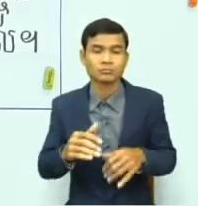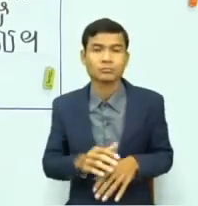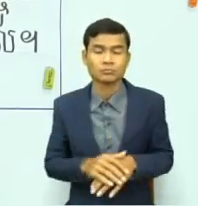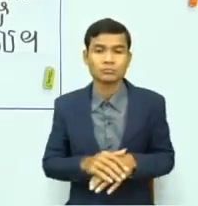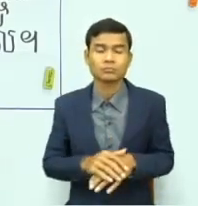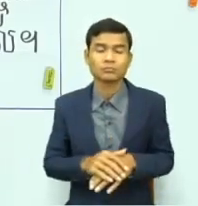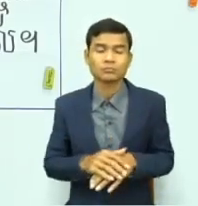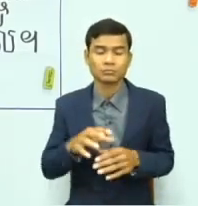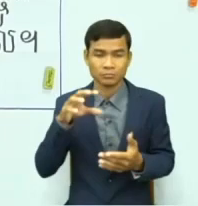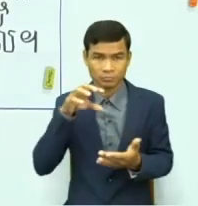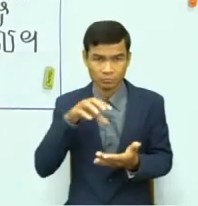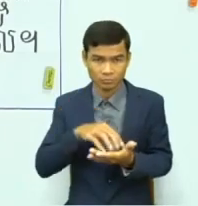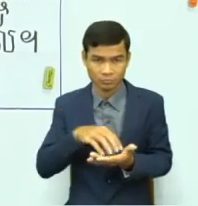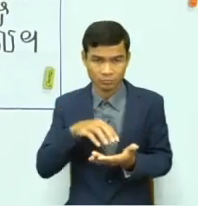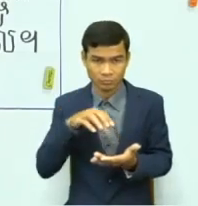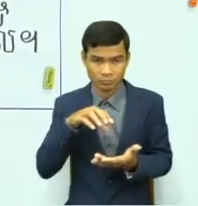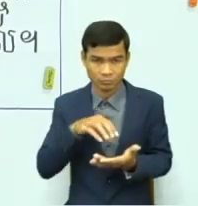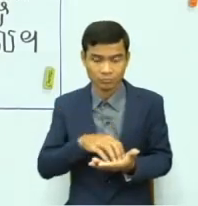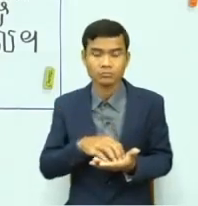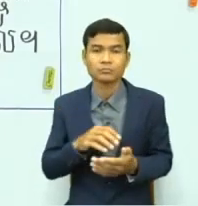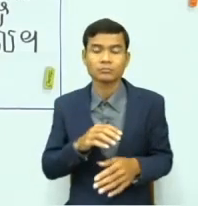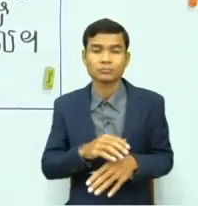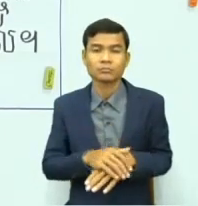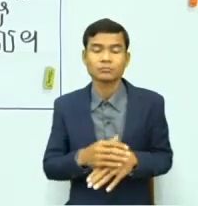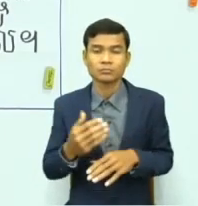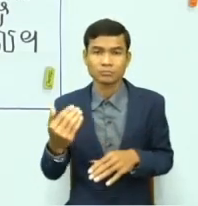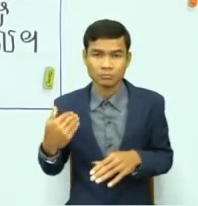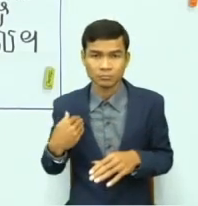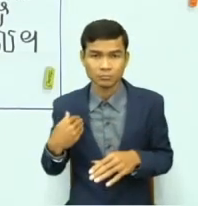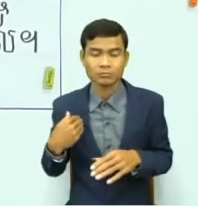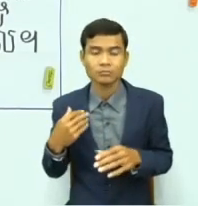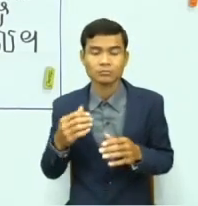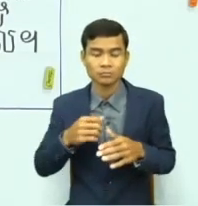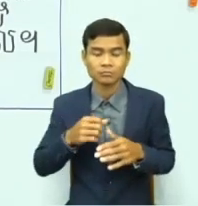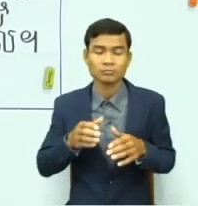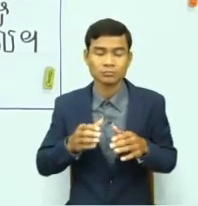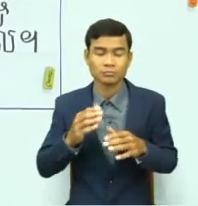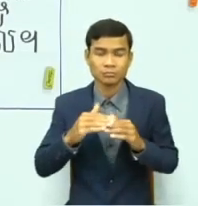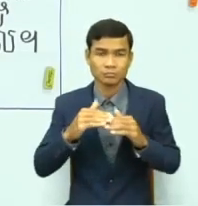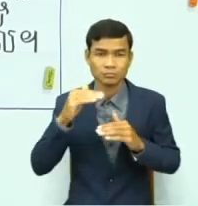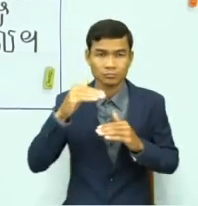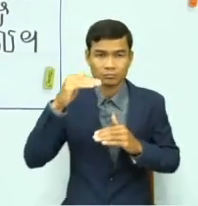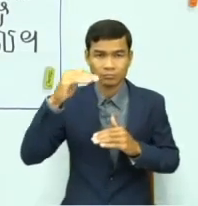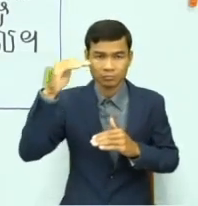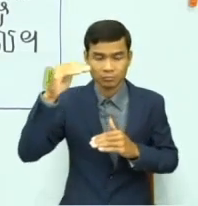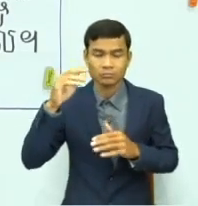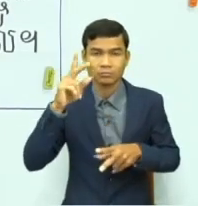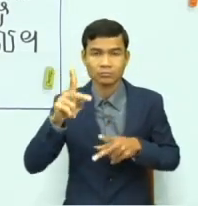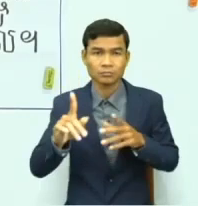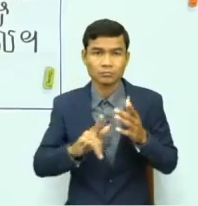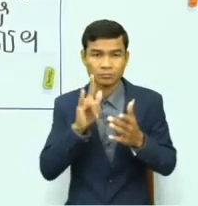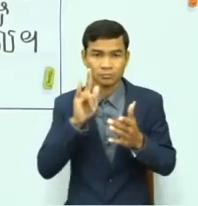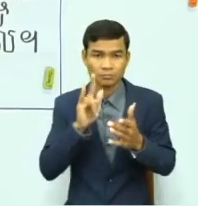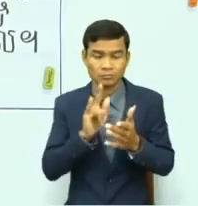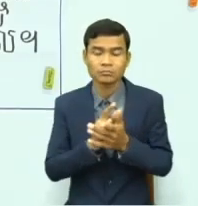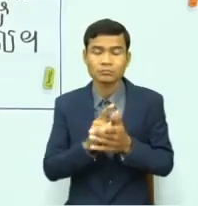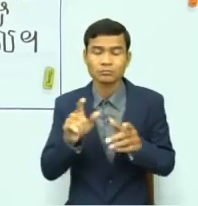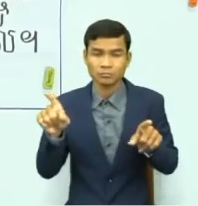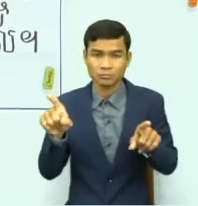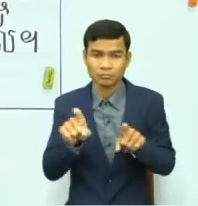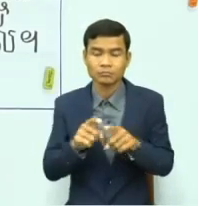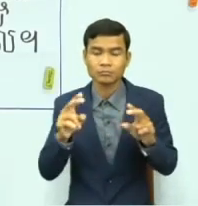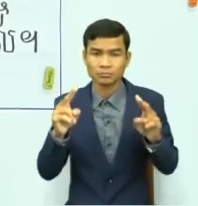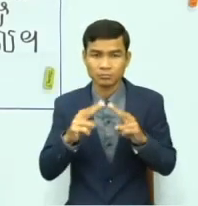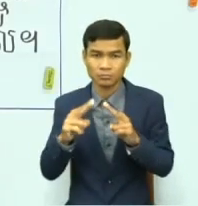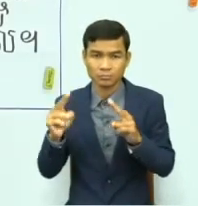riết thiên nì phân bình miễn cầm nán phở chia chân đốt bần đá tì krong